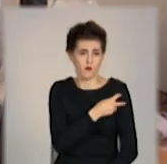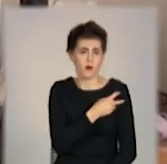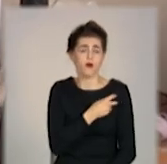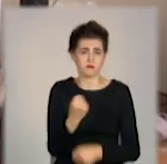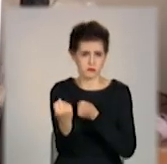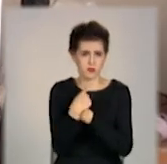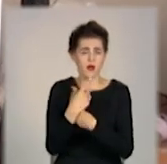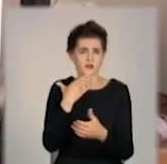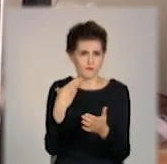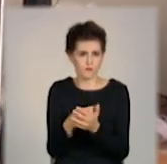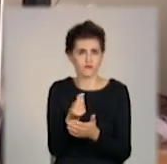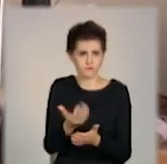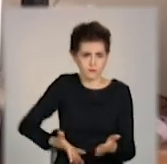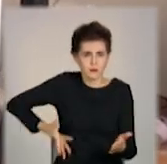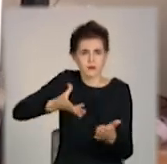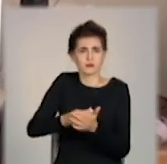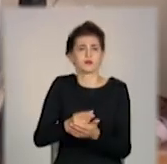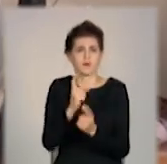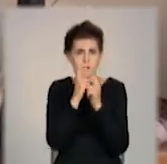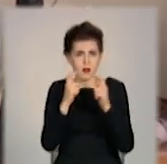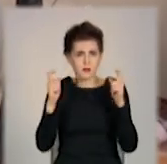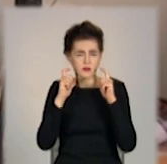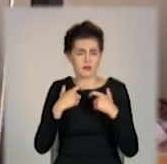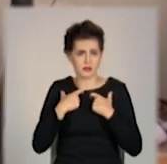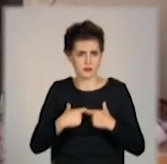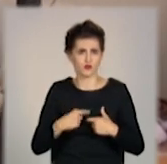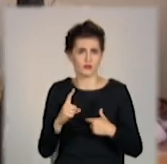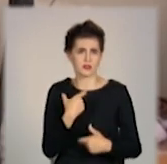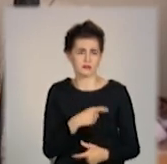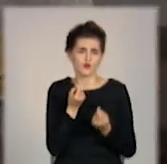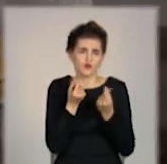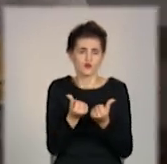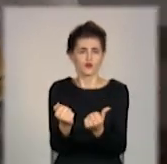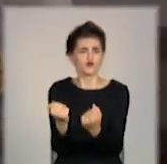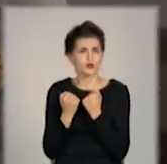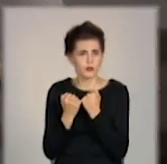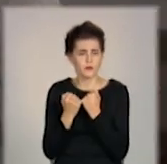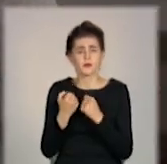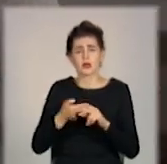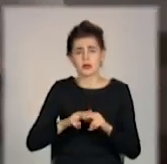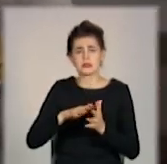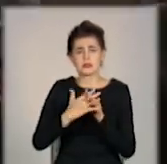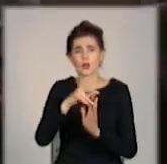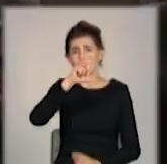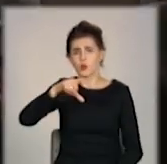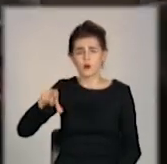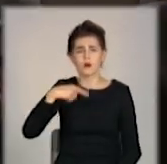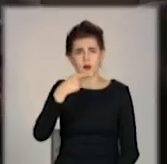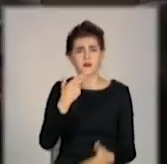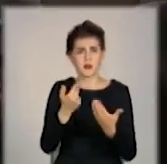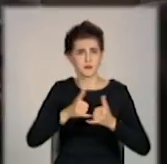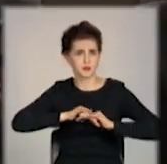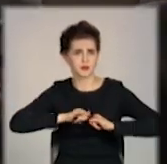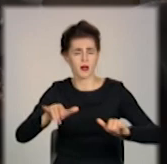свої деньги маски, щоб хоч чуть-чуть себе предохранить. Селяни розповідають, хендмейд